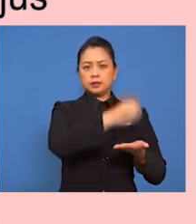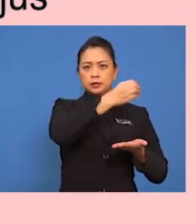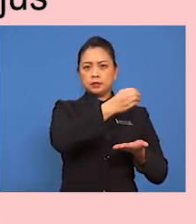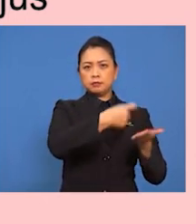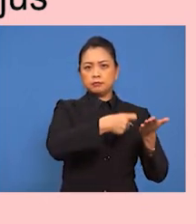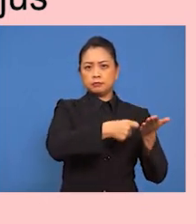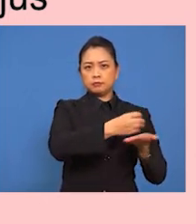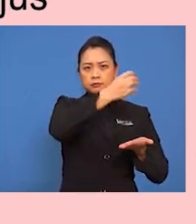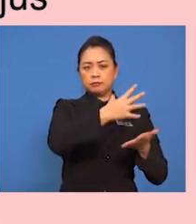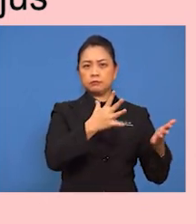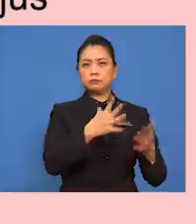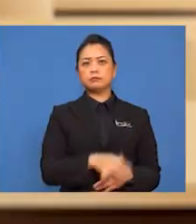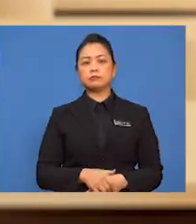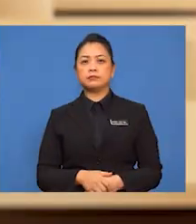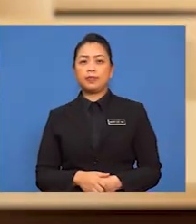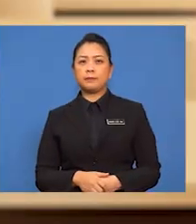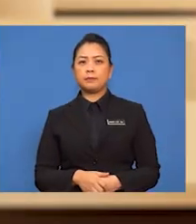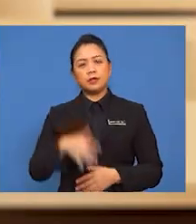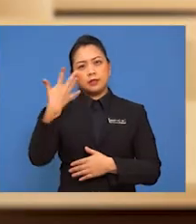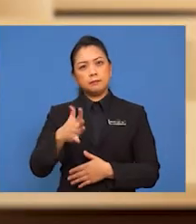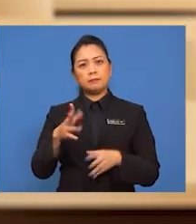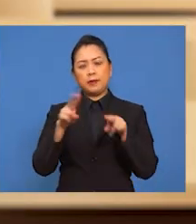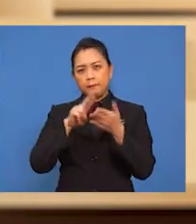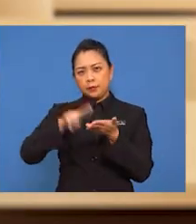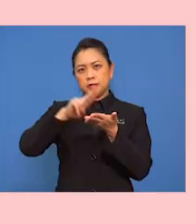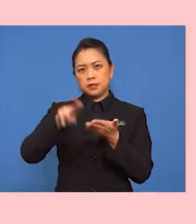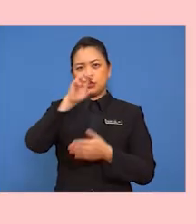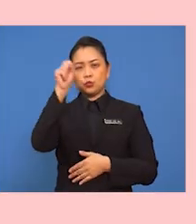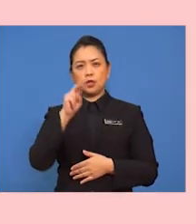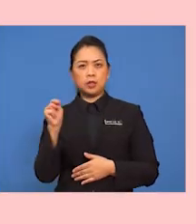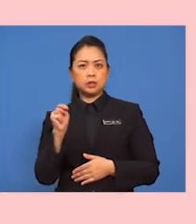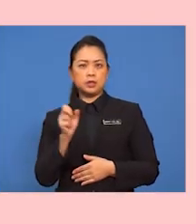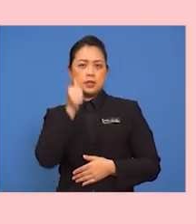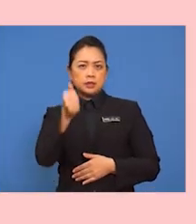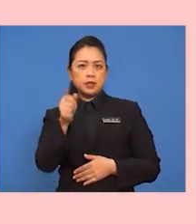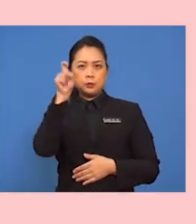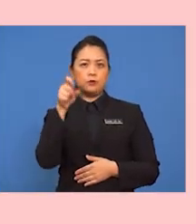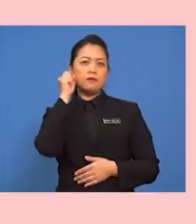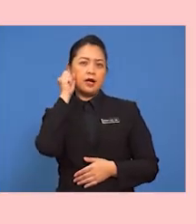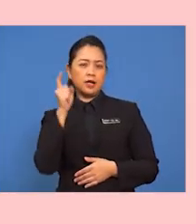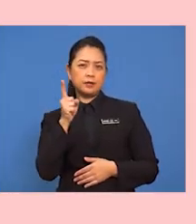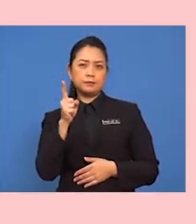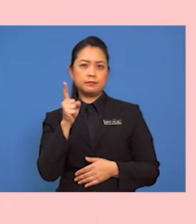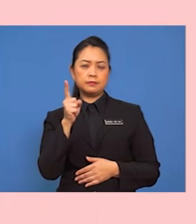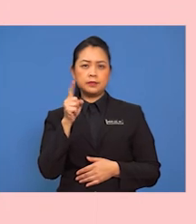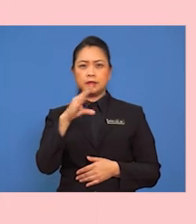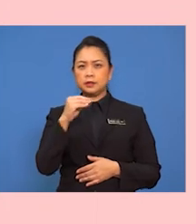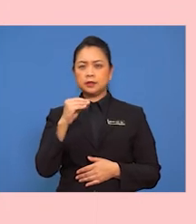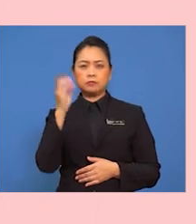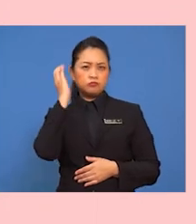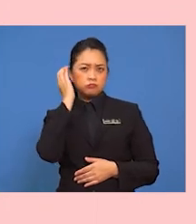Jus buah-buahan Selepas membaca soalan Anda perlu memahami dan